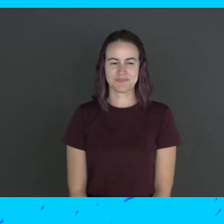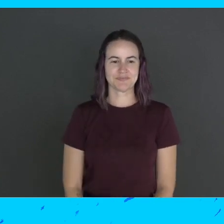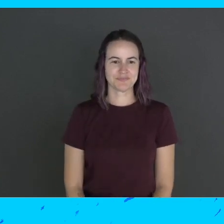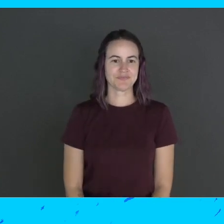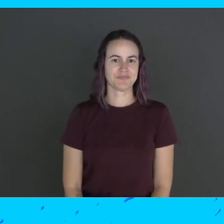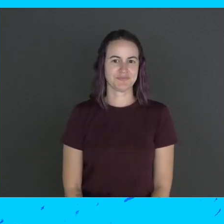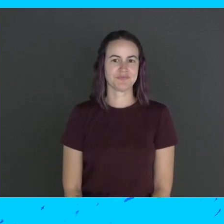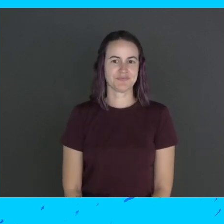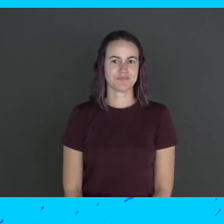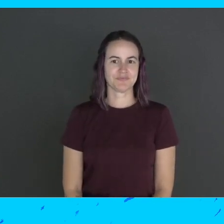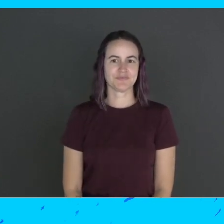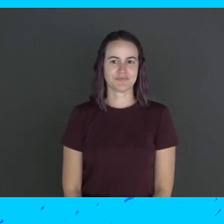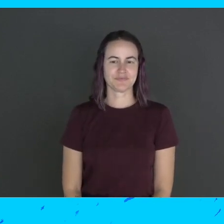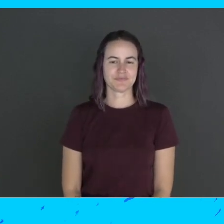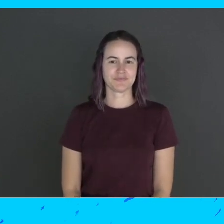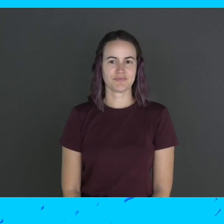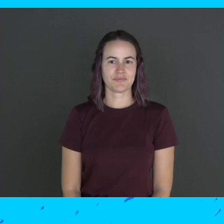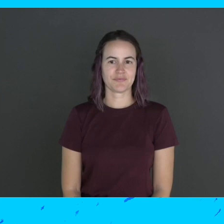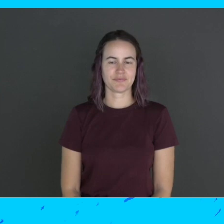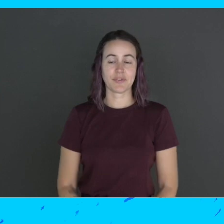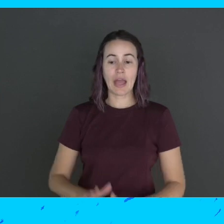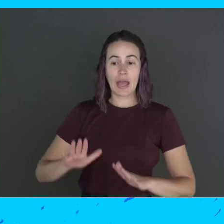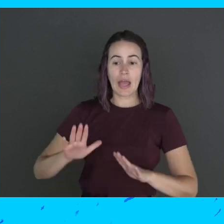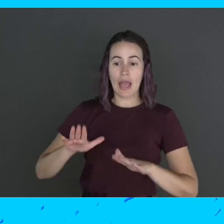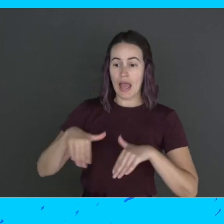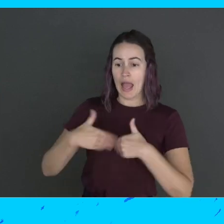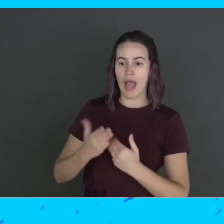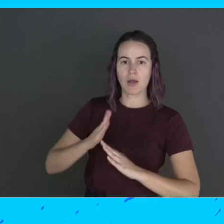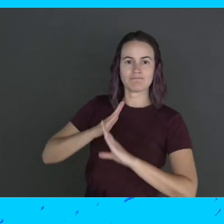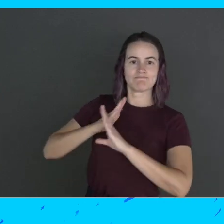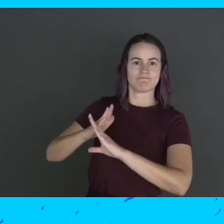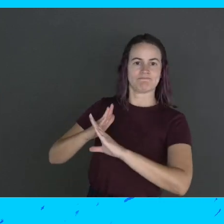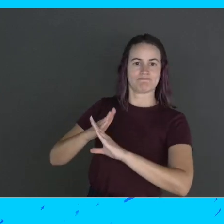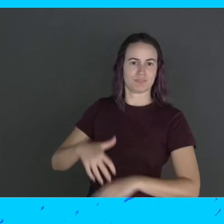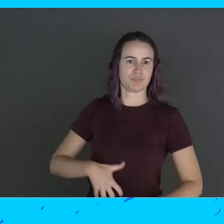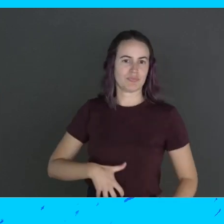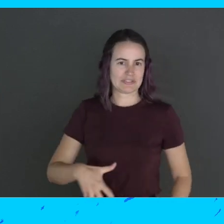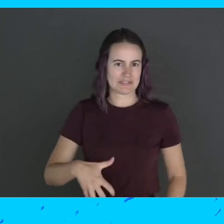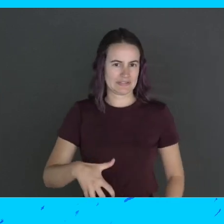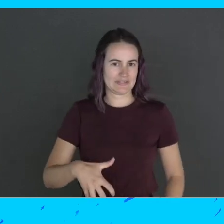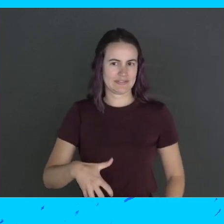une vérification de notre institut sur les coûts